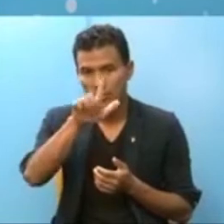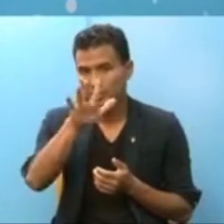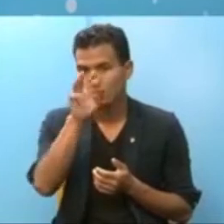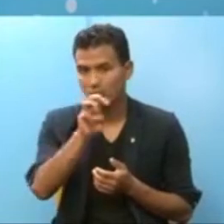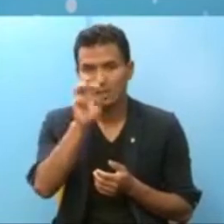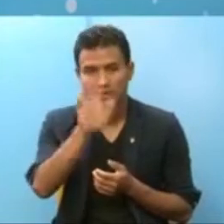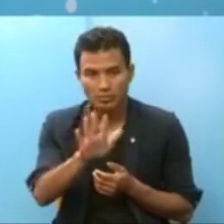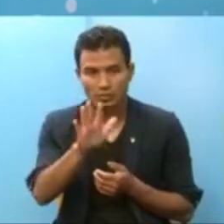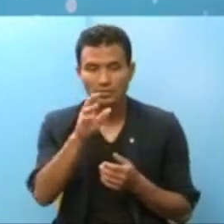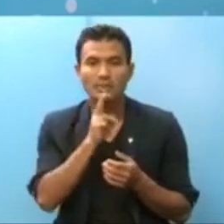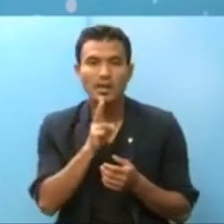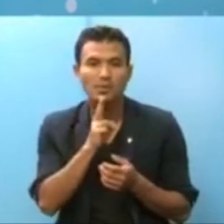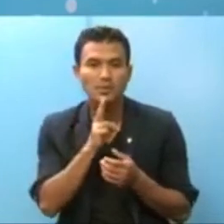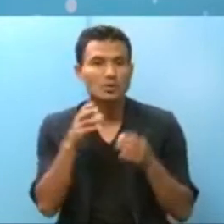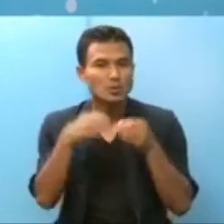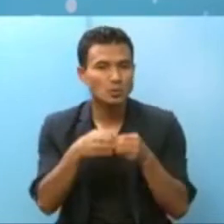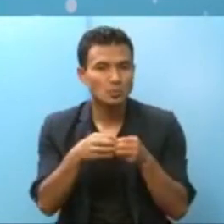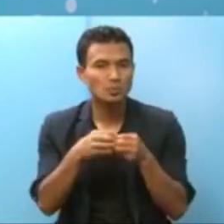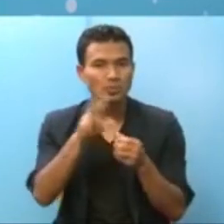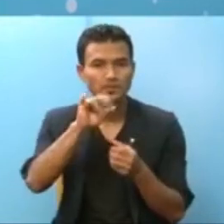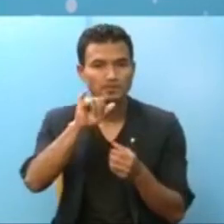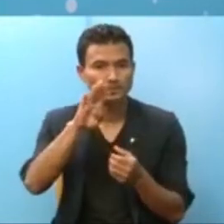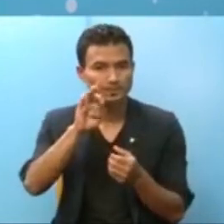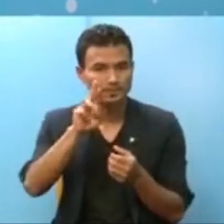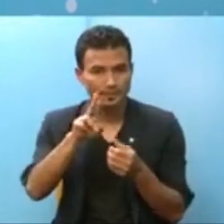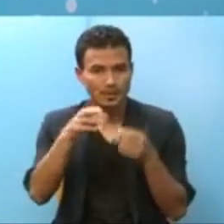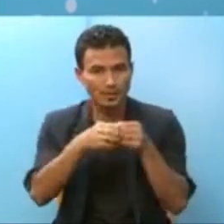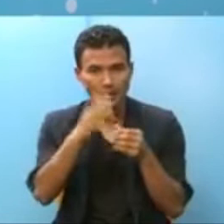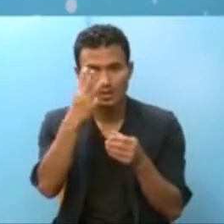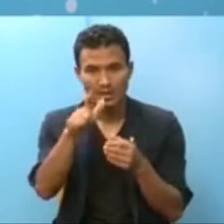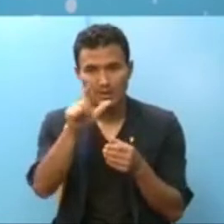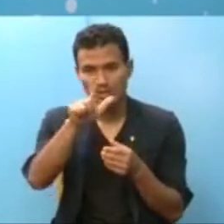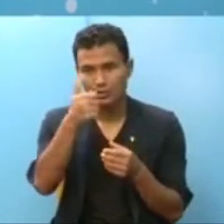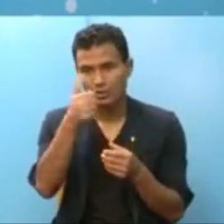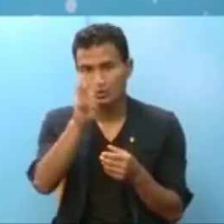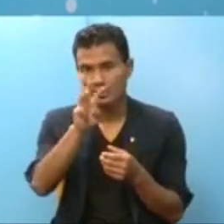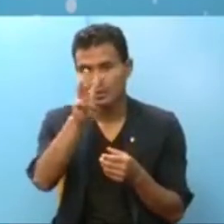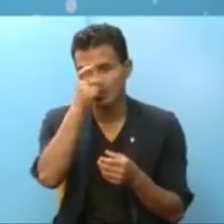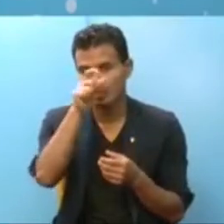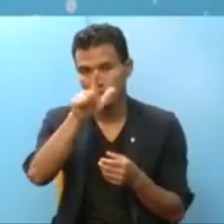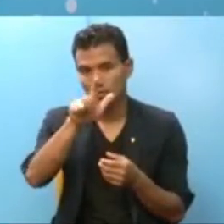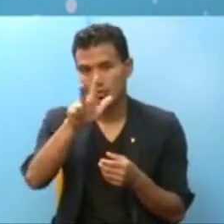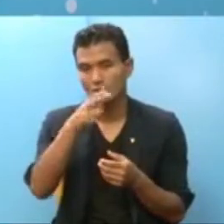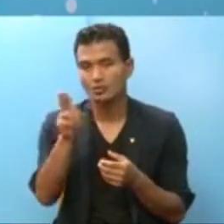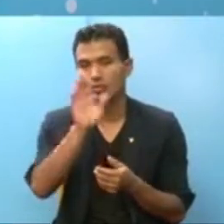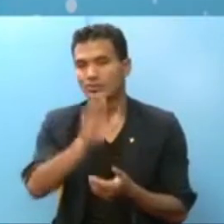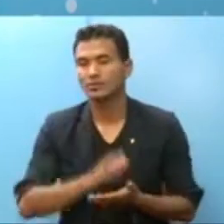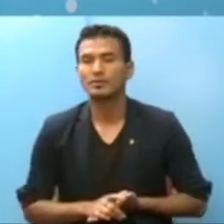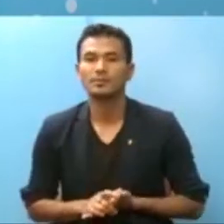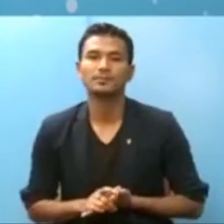चा रा भाईवर ग्रूप मां तीन लाक चात्तर अजार तीन से अठात्तर जना जोडिन वाएको चा